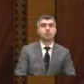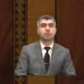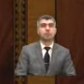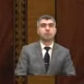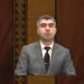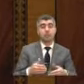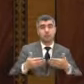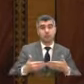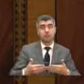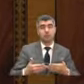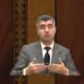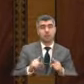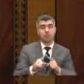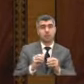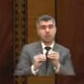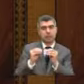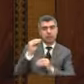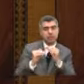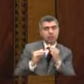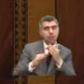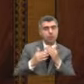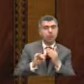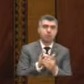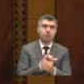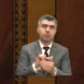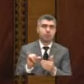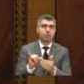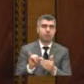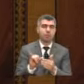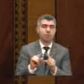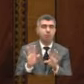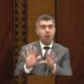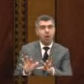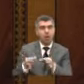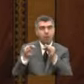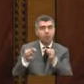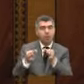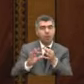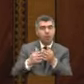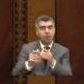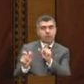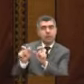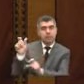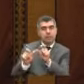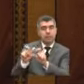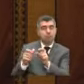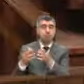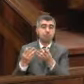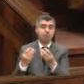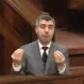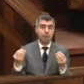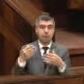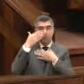احنا هنايا باش نزيدوا عليك ولا نزيدوا على شي حد، ولكن لايجاد الحلول لفئه كبيره من الشعب